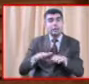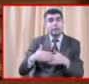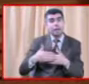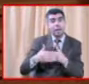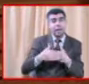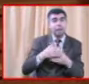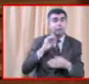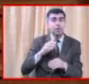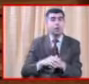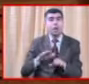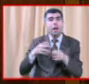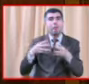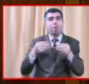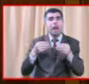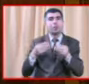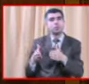الحوز